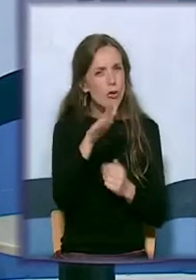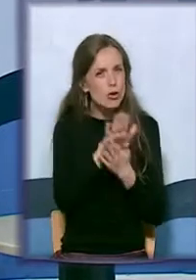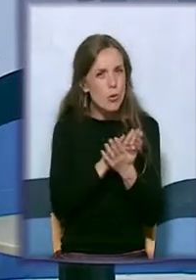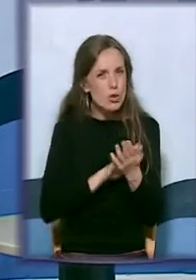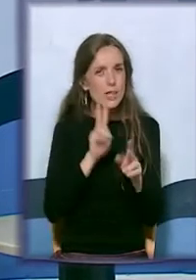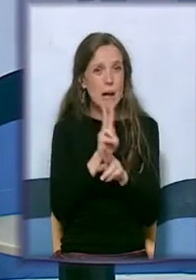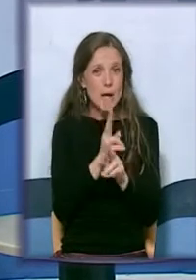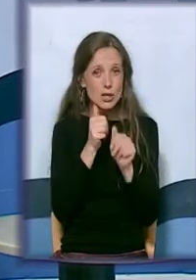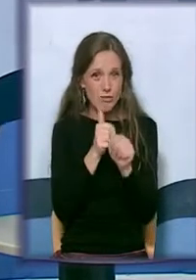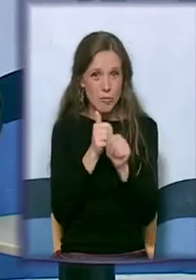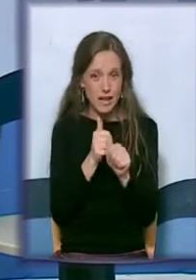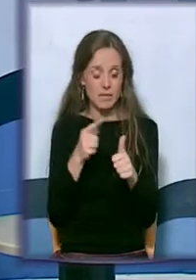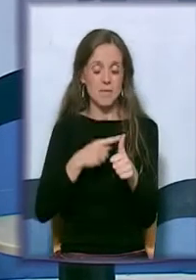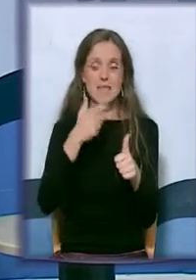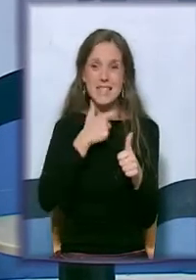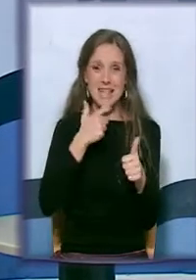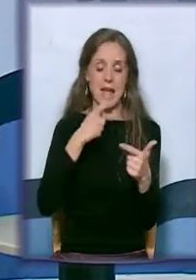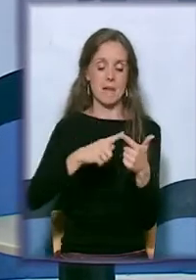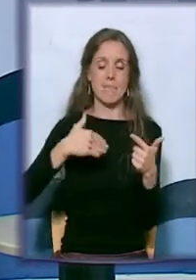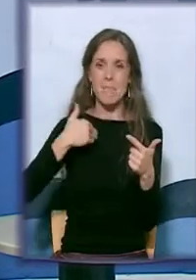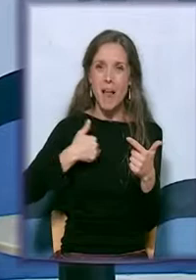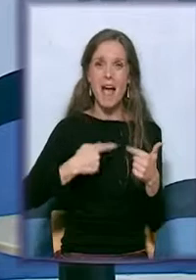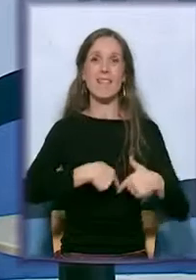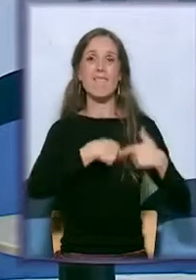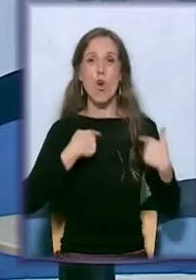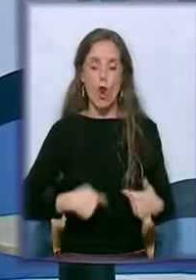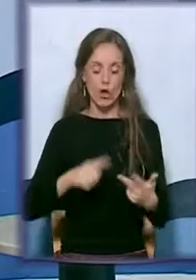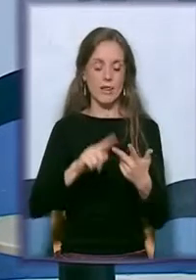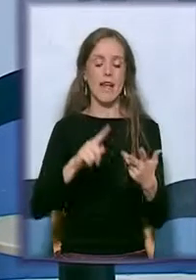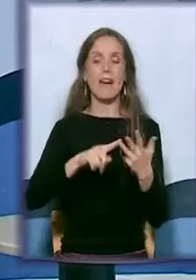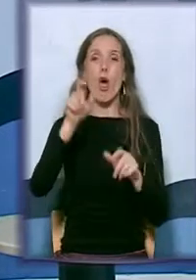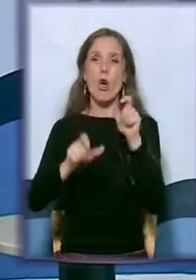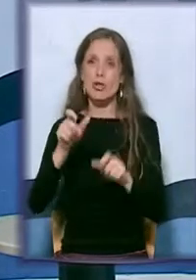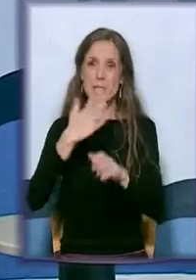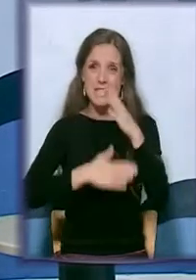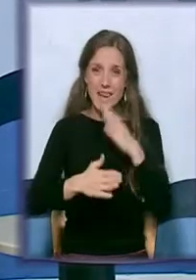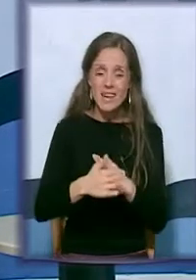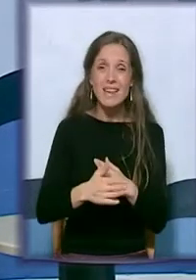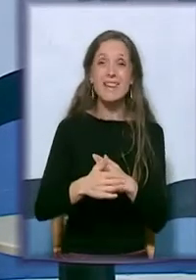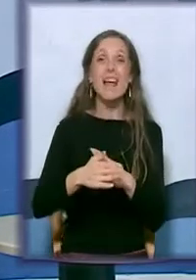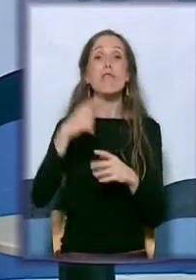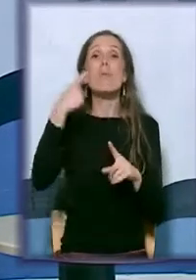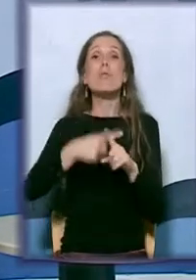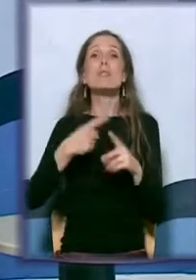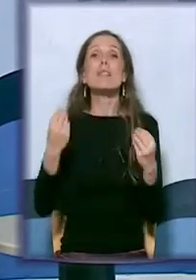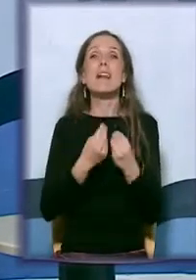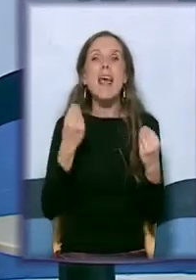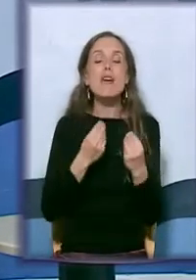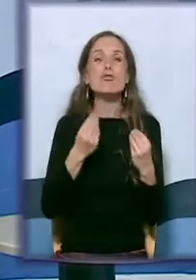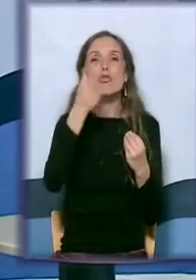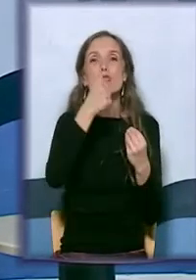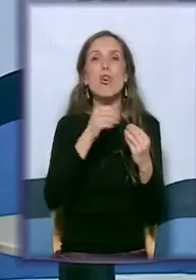pratili do sad stari, mladi, volonteri u centru, osobe sa invaliditetom i ono što nas čini sve tu je